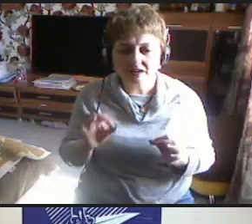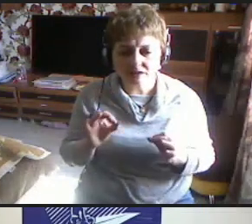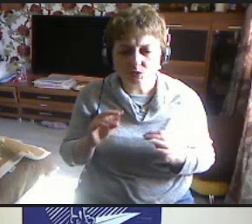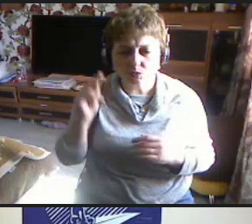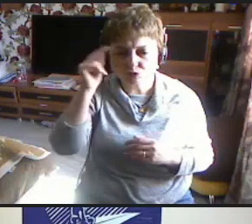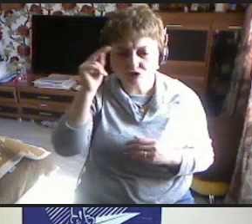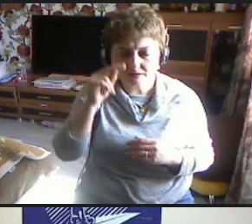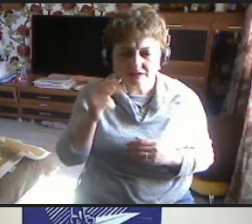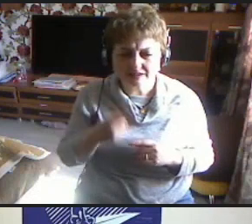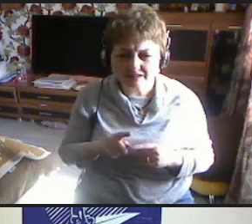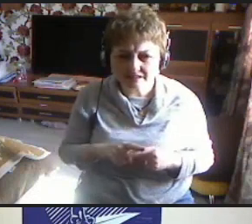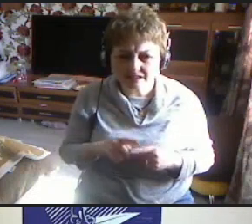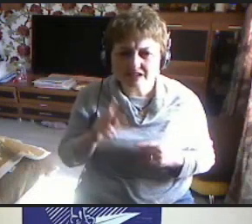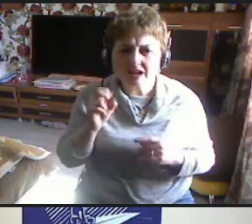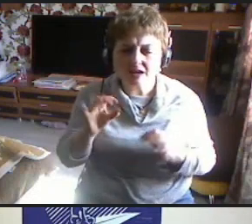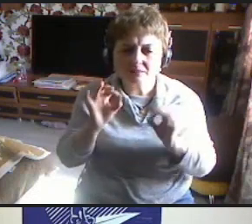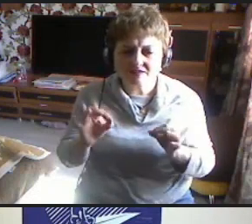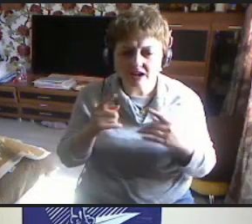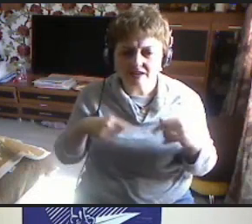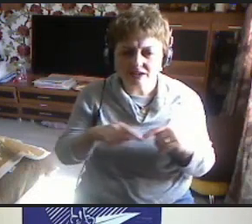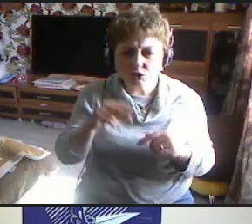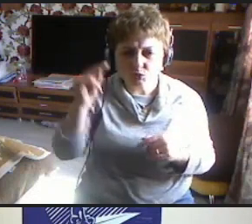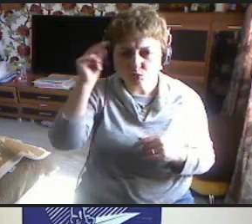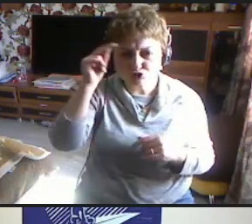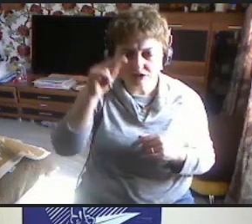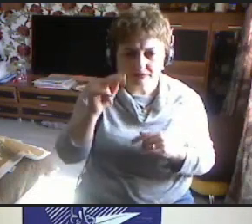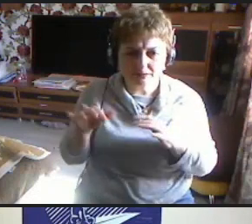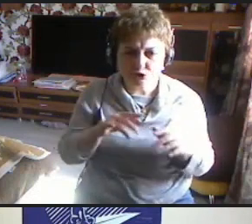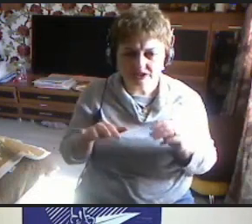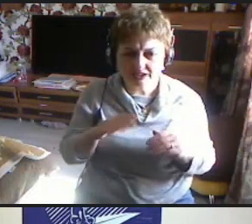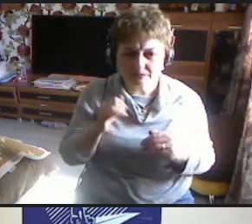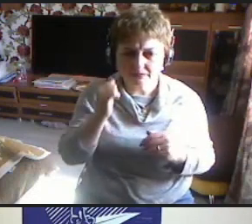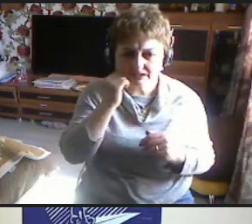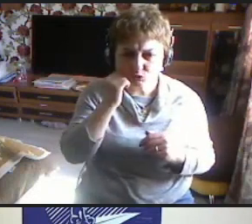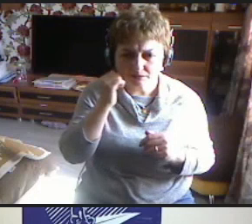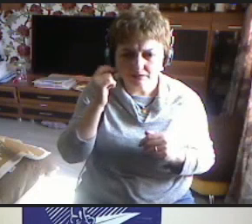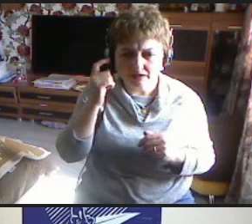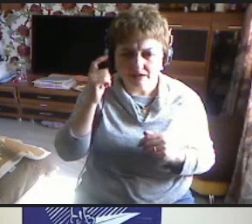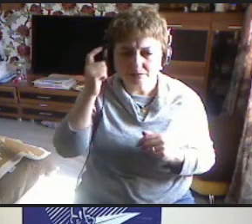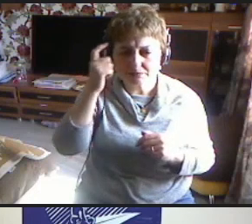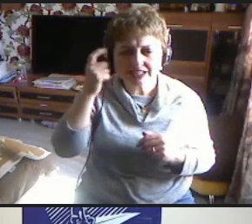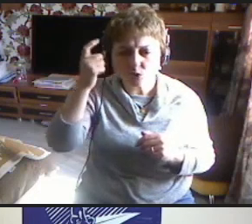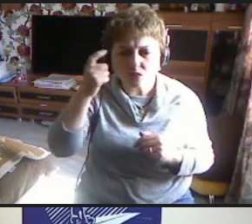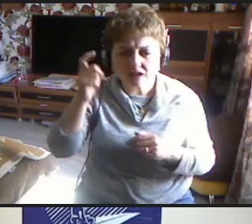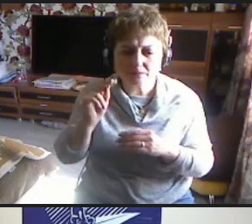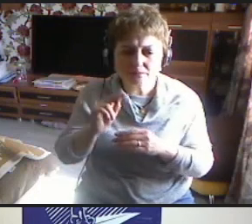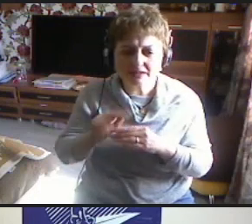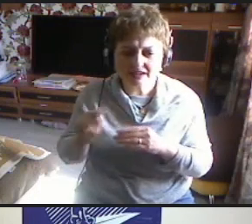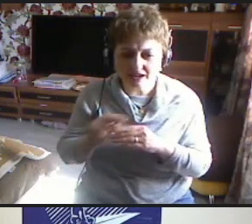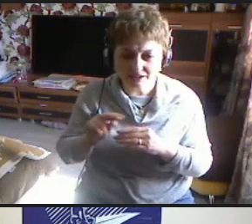Как правильно организовать учебный процесс? Московский государственный психолого-педагогический университет. Да вы что, обучение.